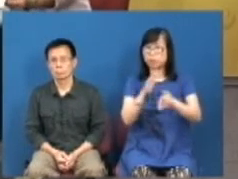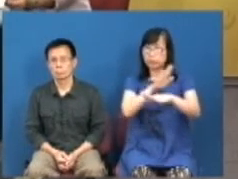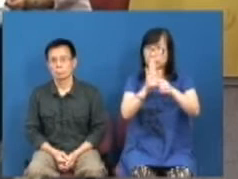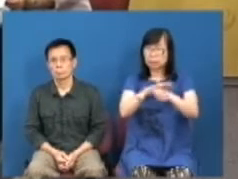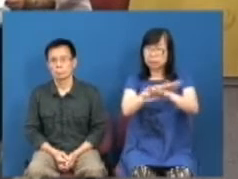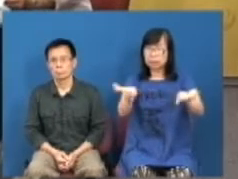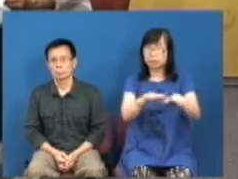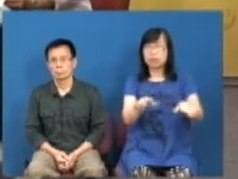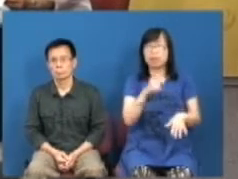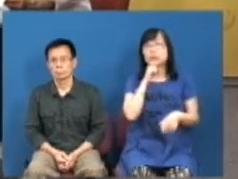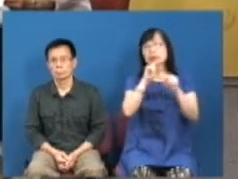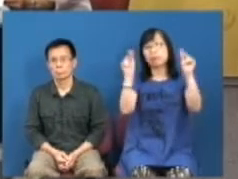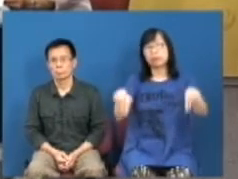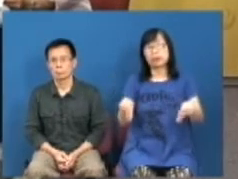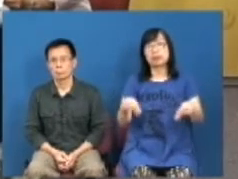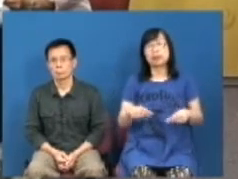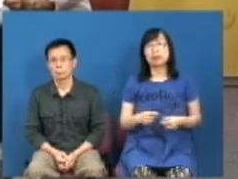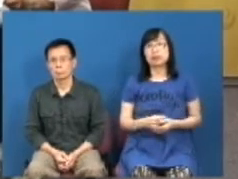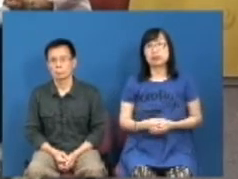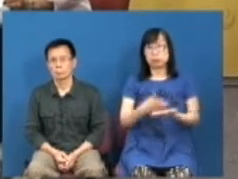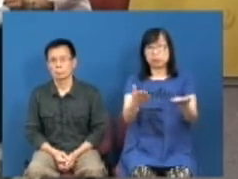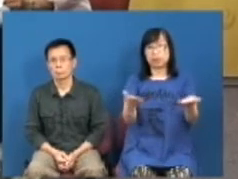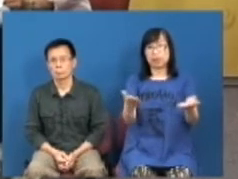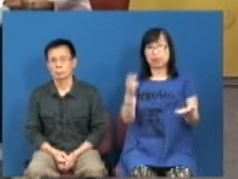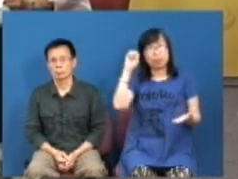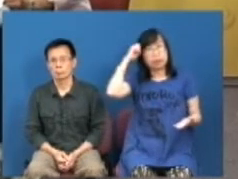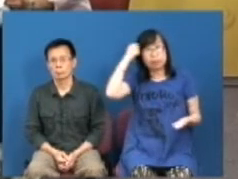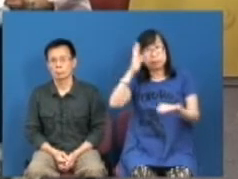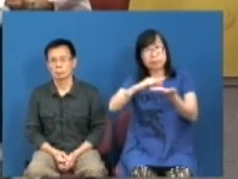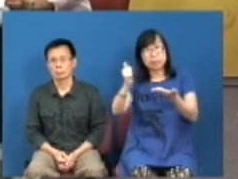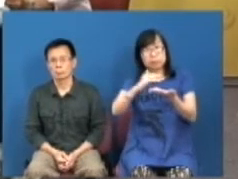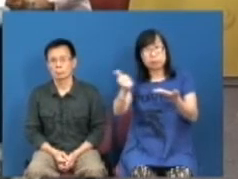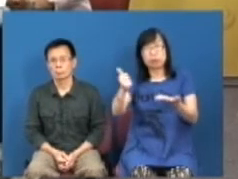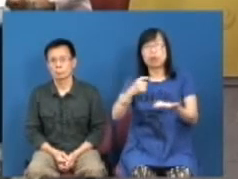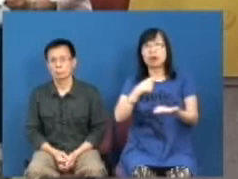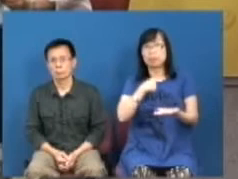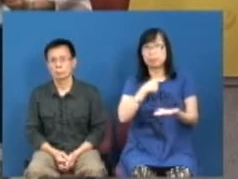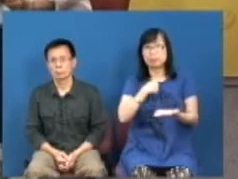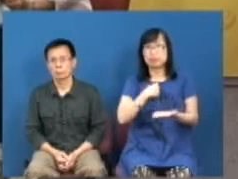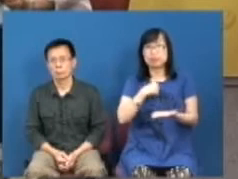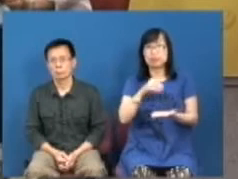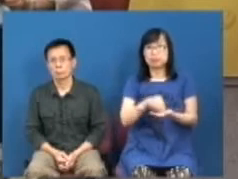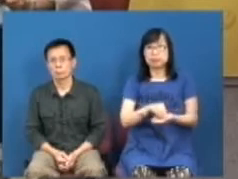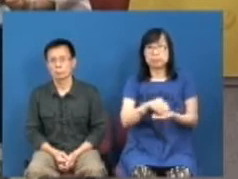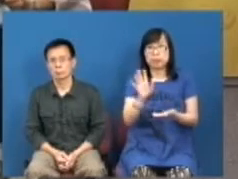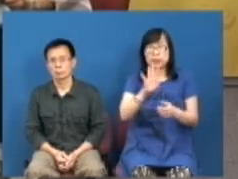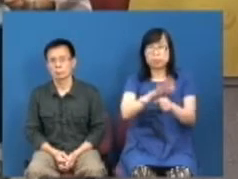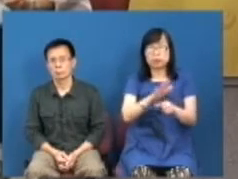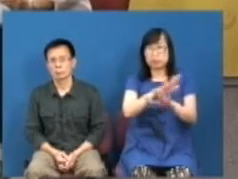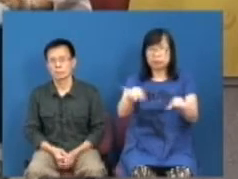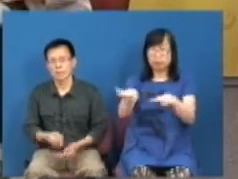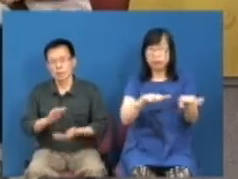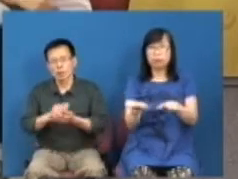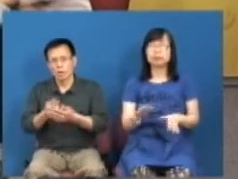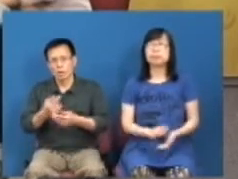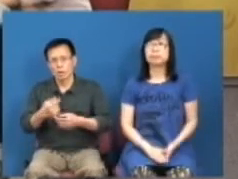題出嚟，咁都好值得大家真係。去諗清楚究竟我哋係咪即係一刀切唔俾填海啦？ 咁如